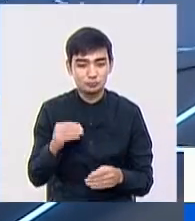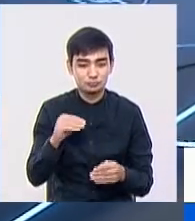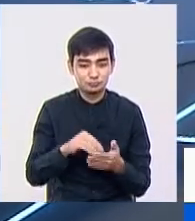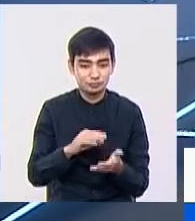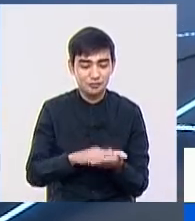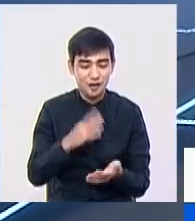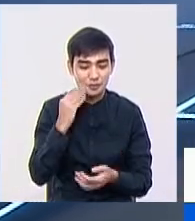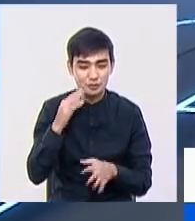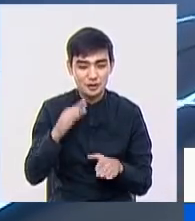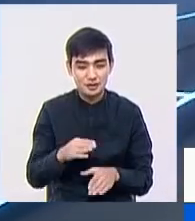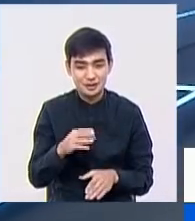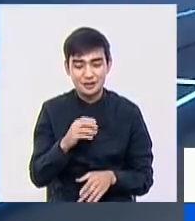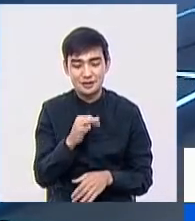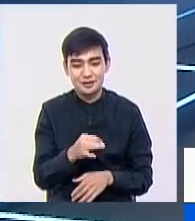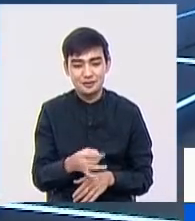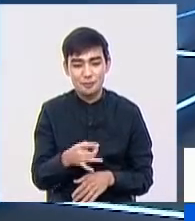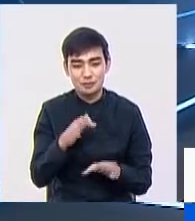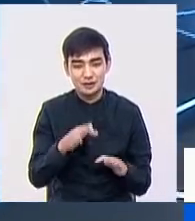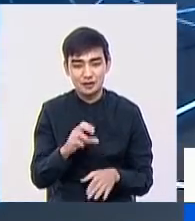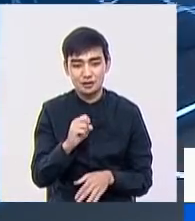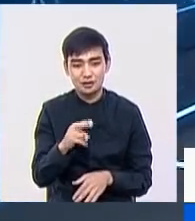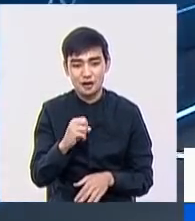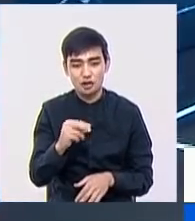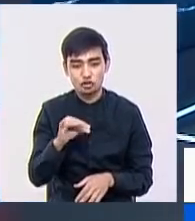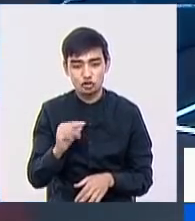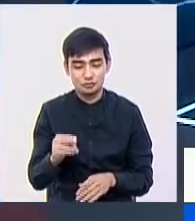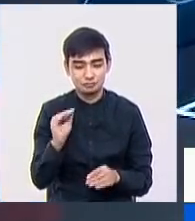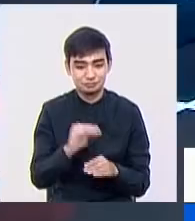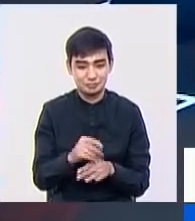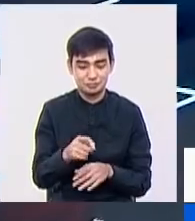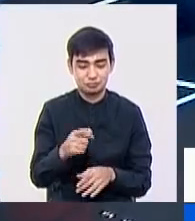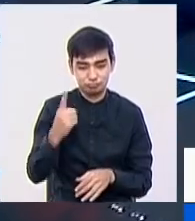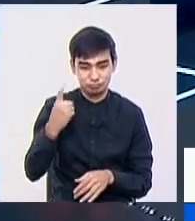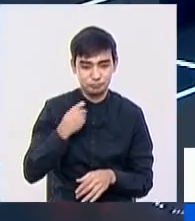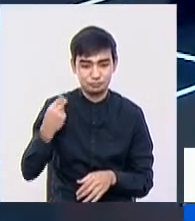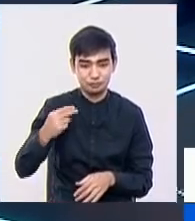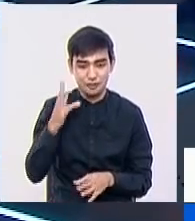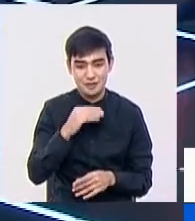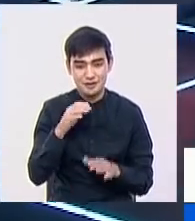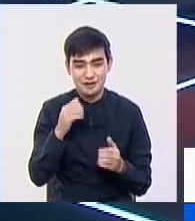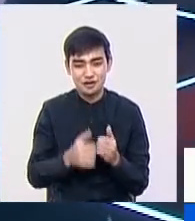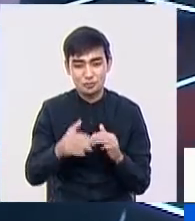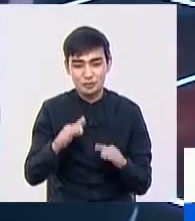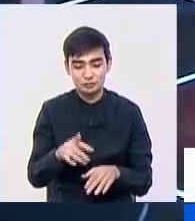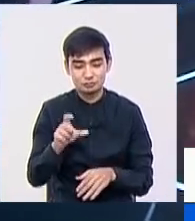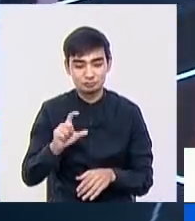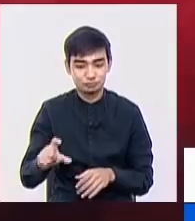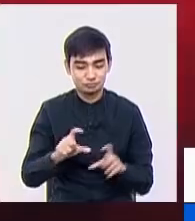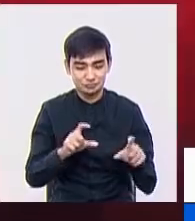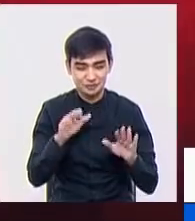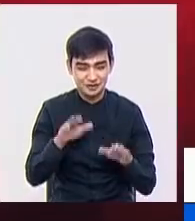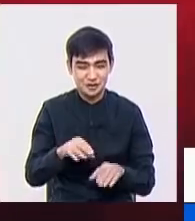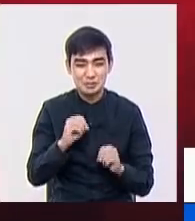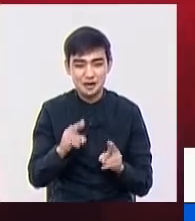установить в Алмате, в организациях датчики. В каждом месте будет стоять датчик, он сработает на